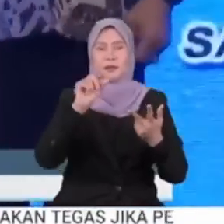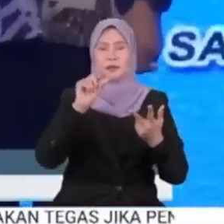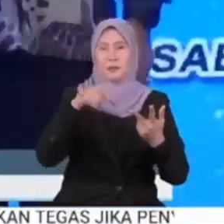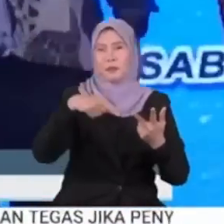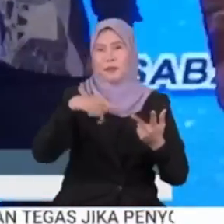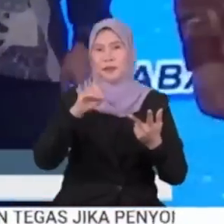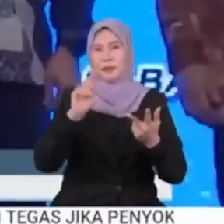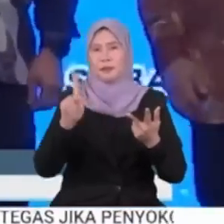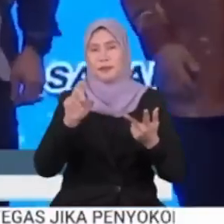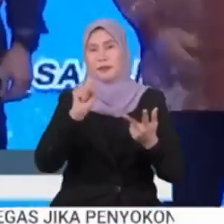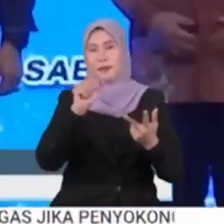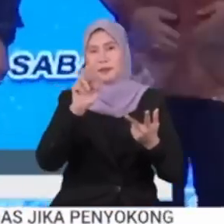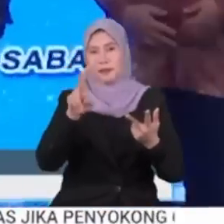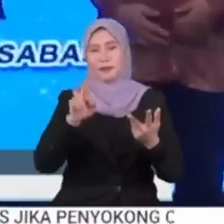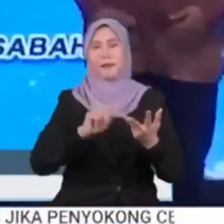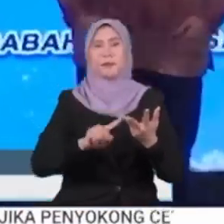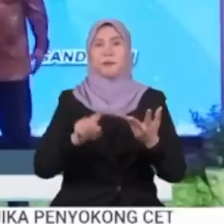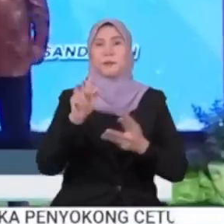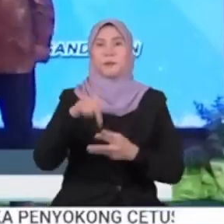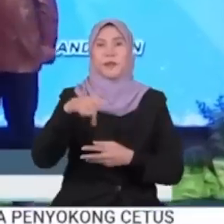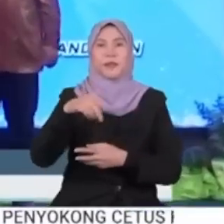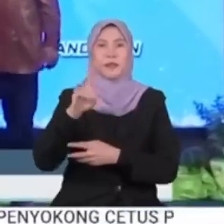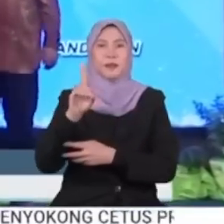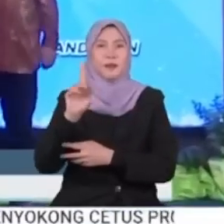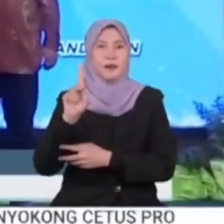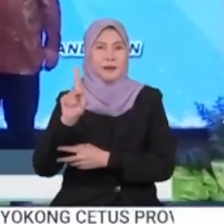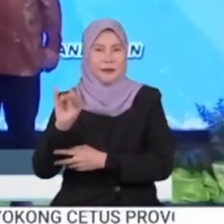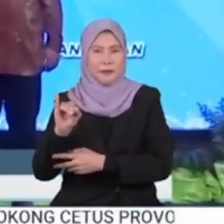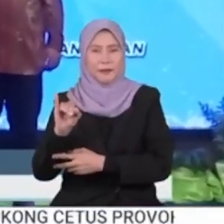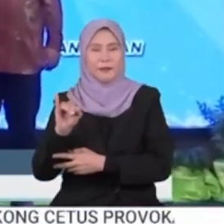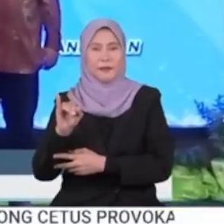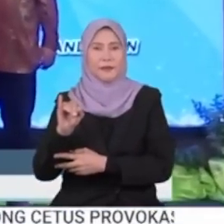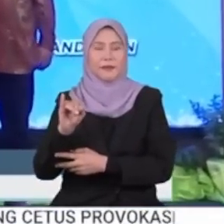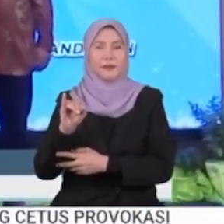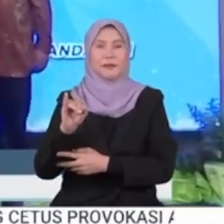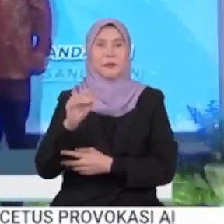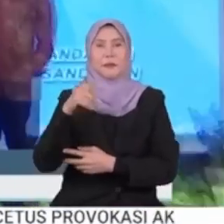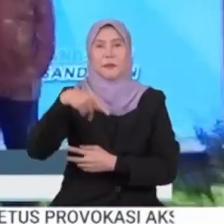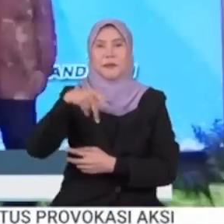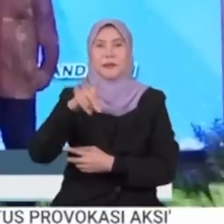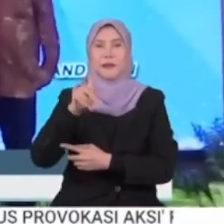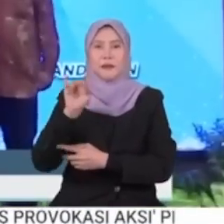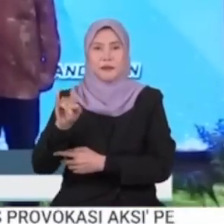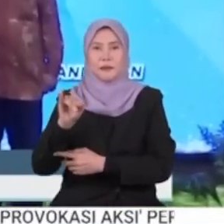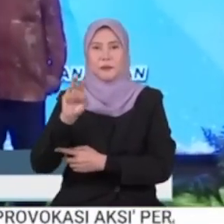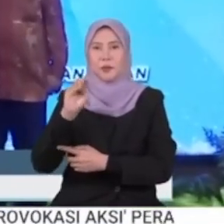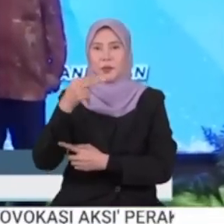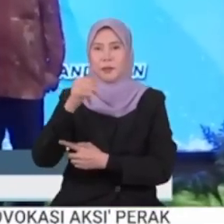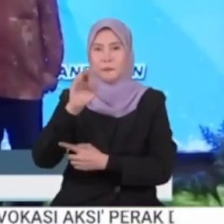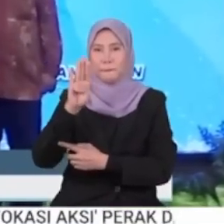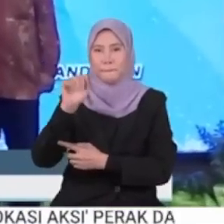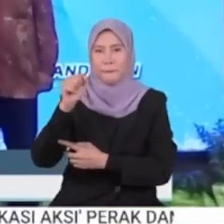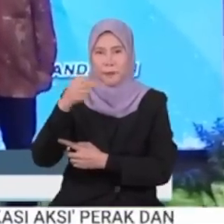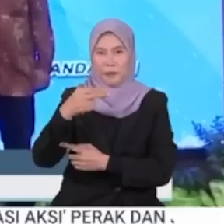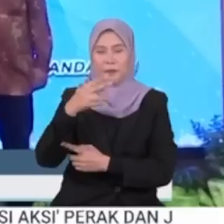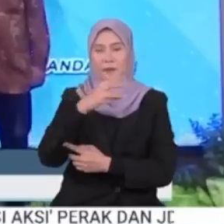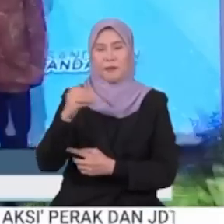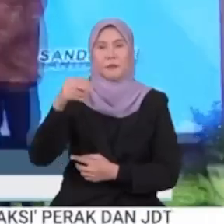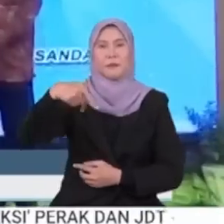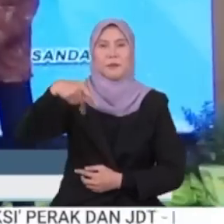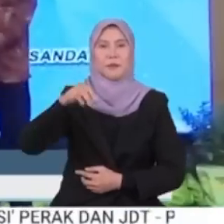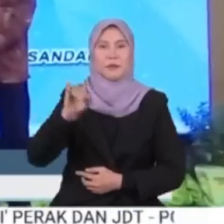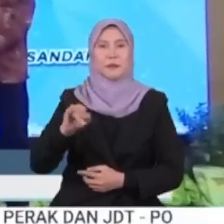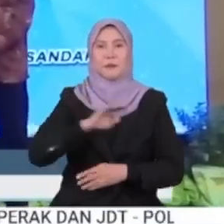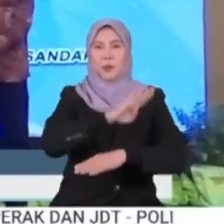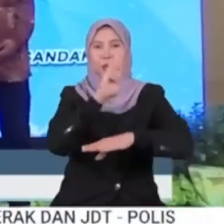Kinabatangan, Program Pendidikan Khas Integrasi PPKI SMK Muhibah, PPKI SK Muhibah dan PPKI SK